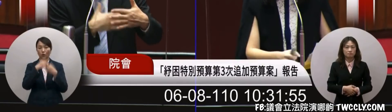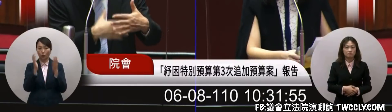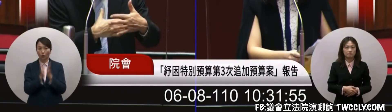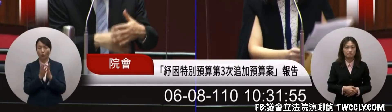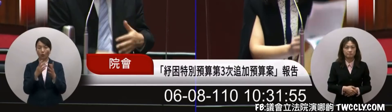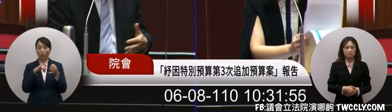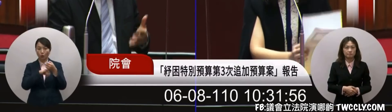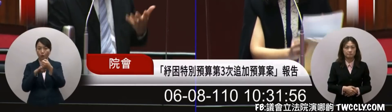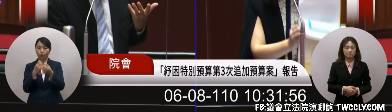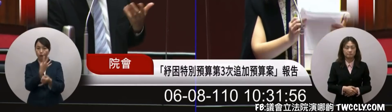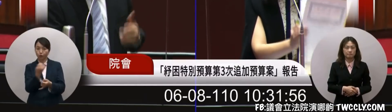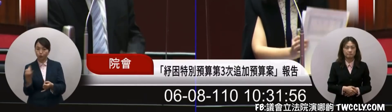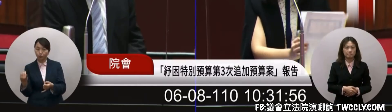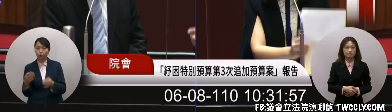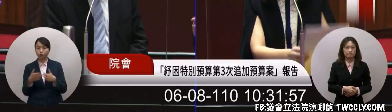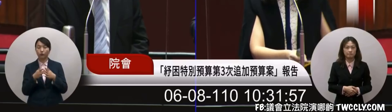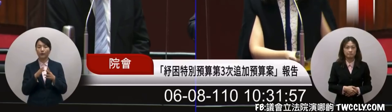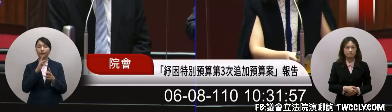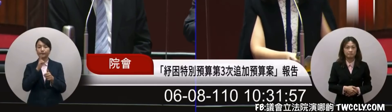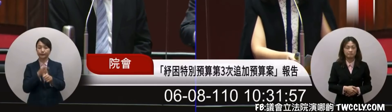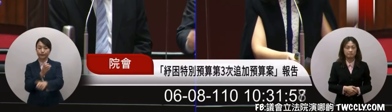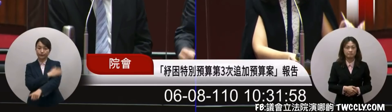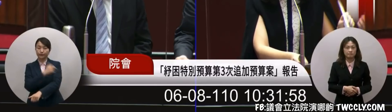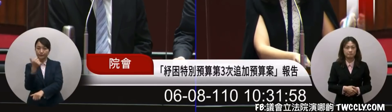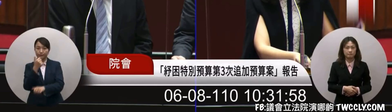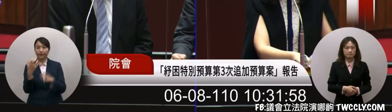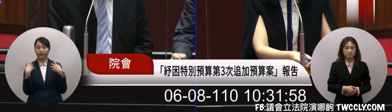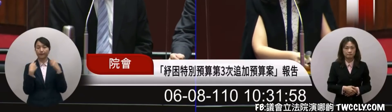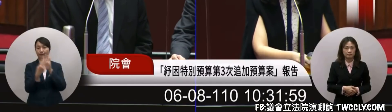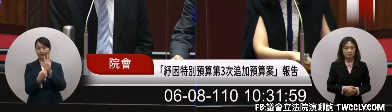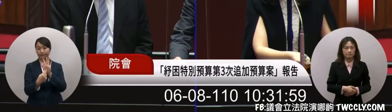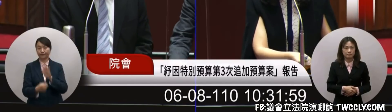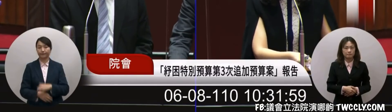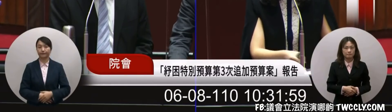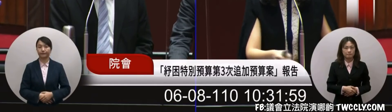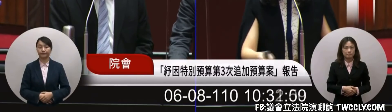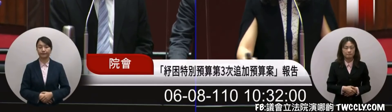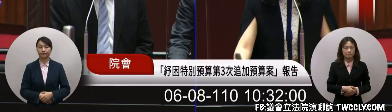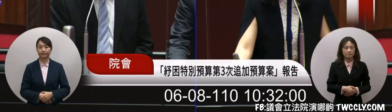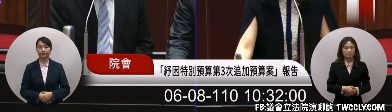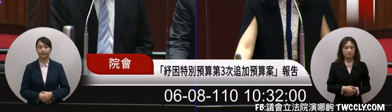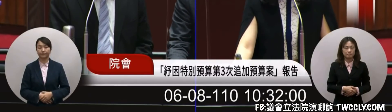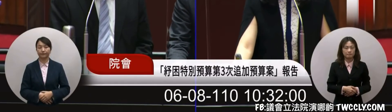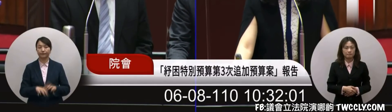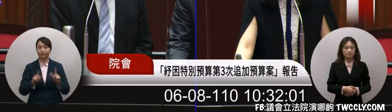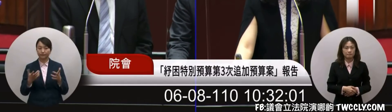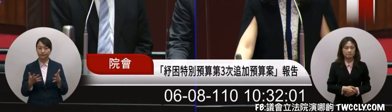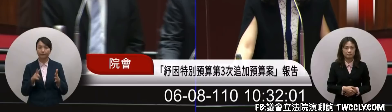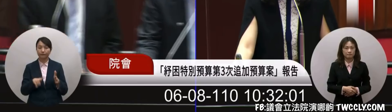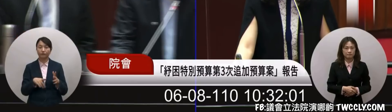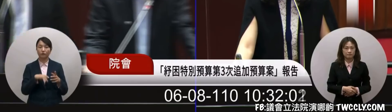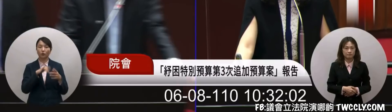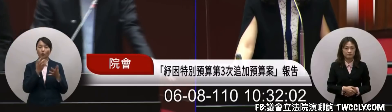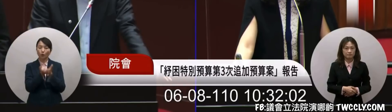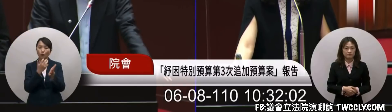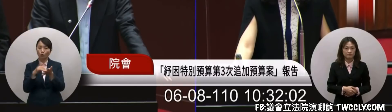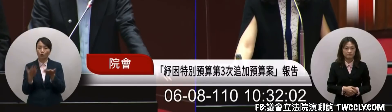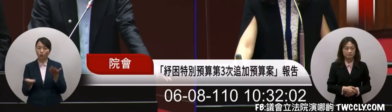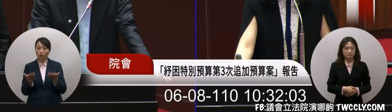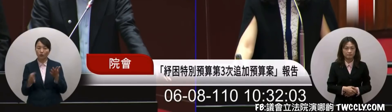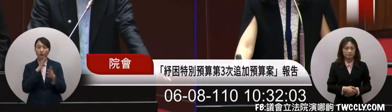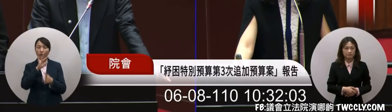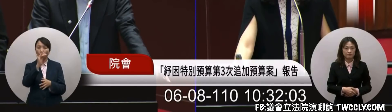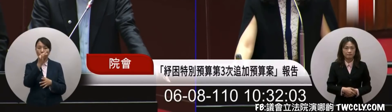是多少多少？那不然我请部长也给你说明。 丁检要回答。 好，大概我们大概有预估哈，大概